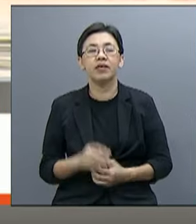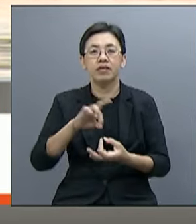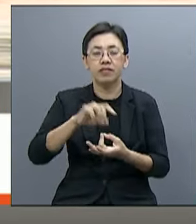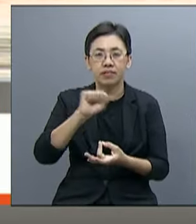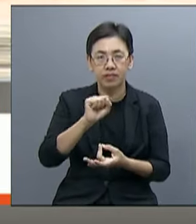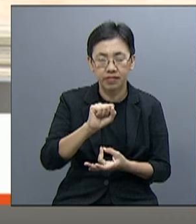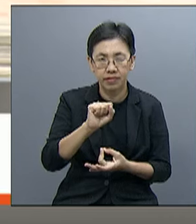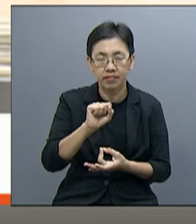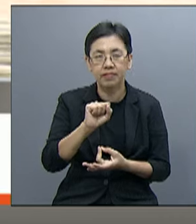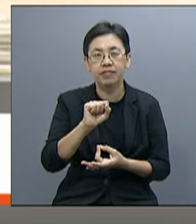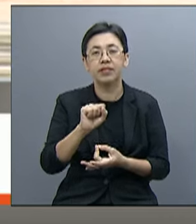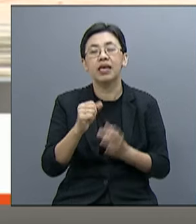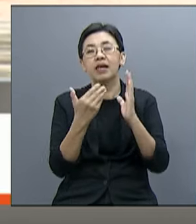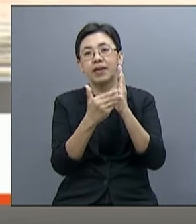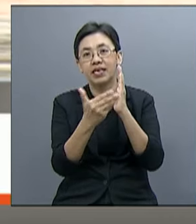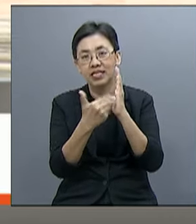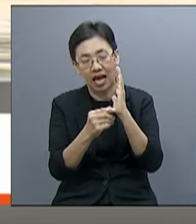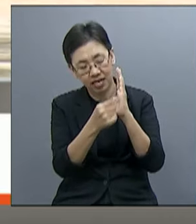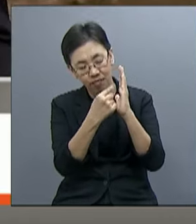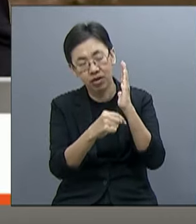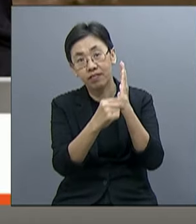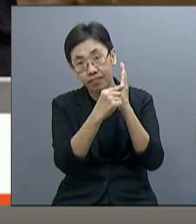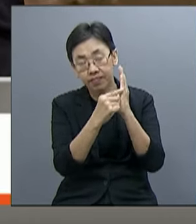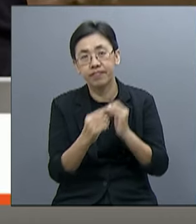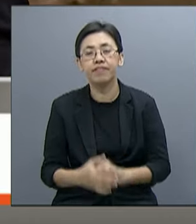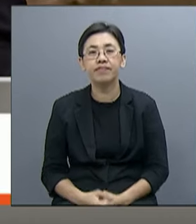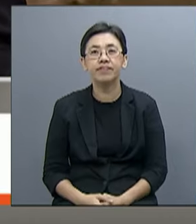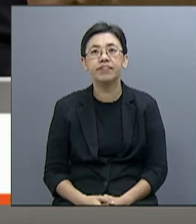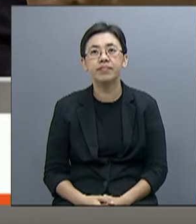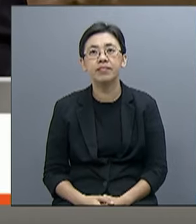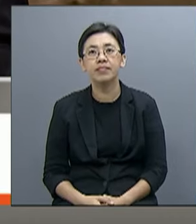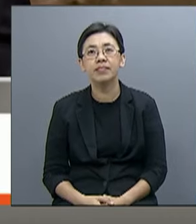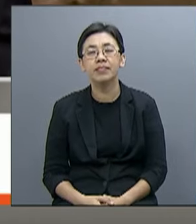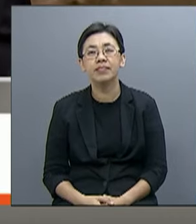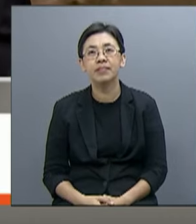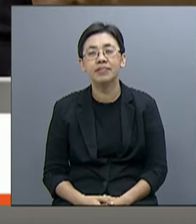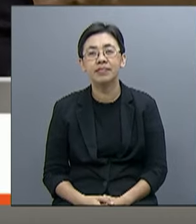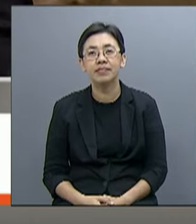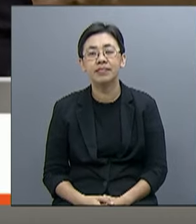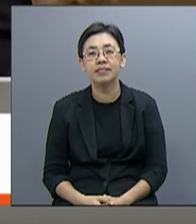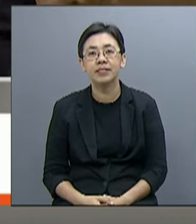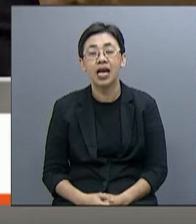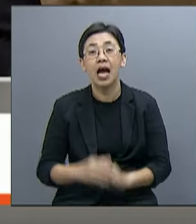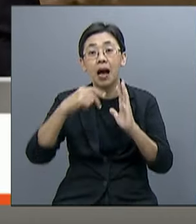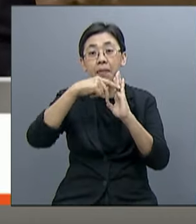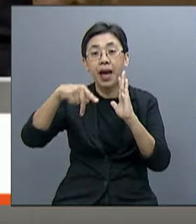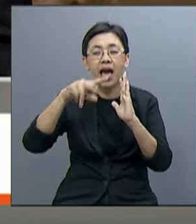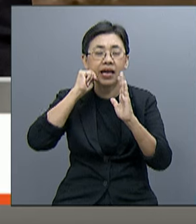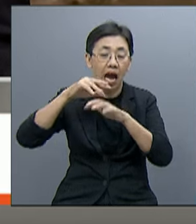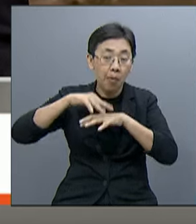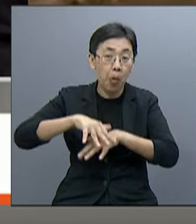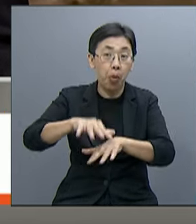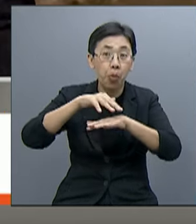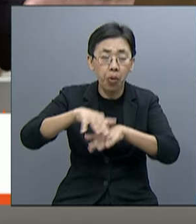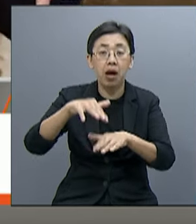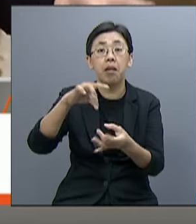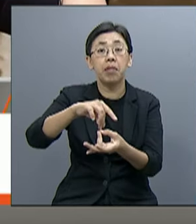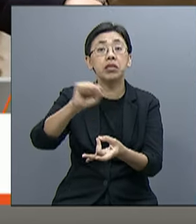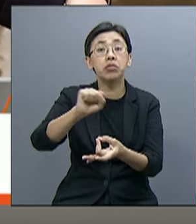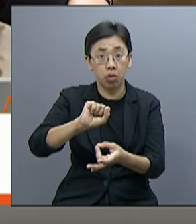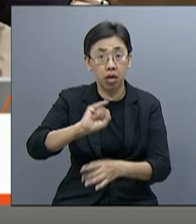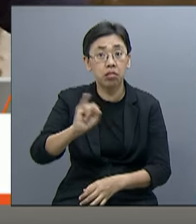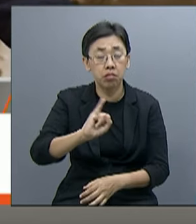แล้วก็ภาคอีสานทั้งภาคเลยครับ ค่ะมันจะไปรับช่วงต่อมาจากน้ำที่ลงมาจากทางแพร่ด้วยหรือเปล่าคะสำหรับสุโขทัยอย่าง